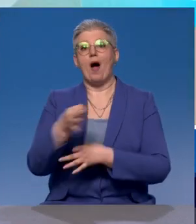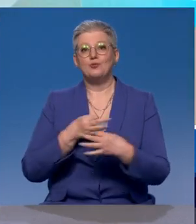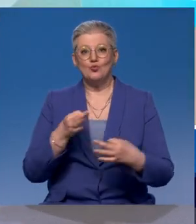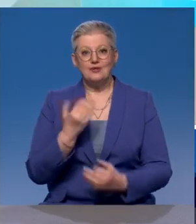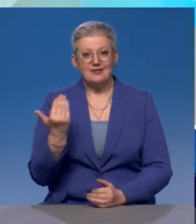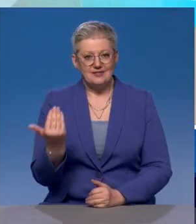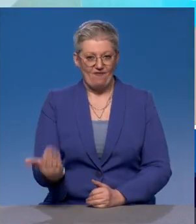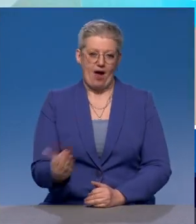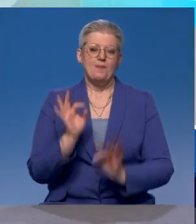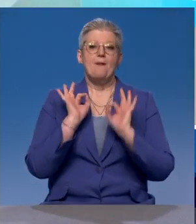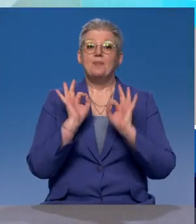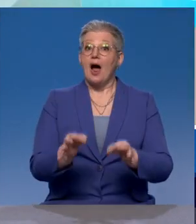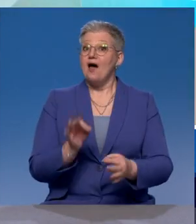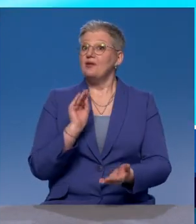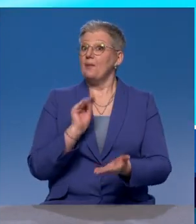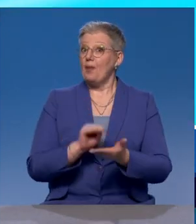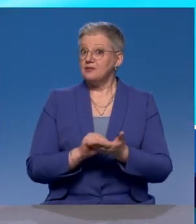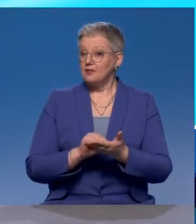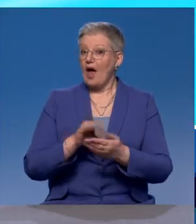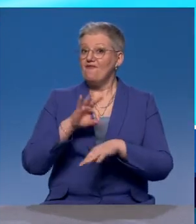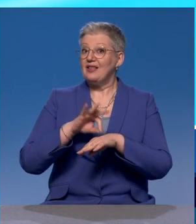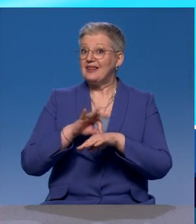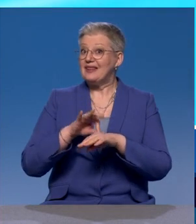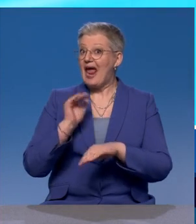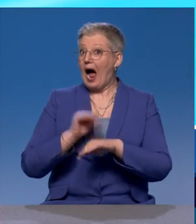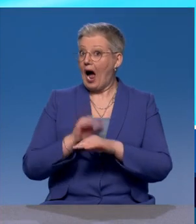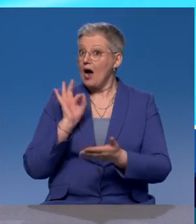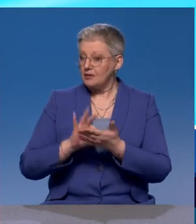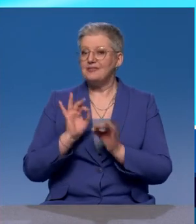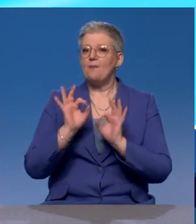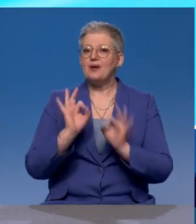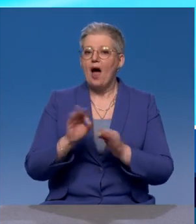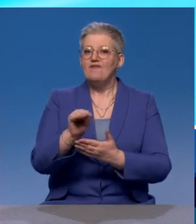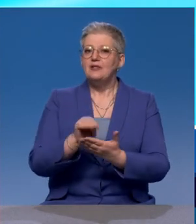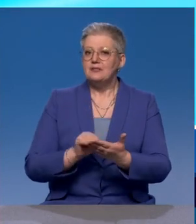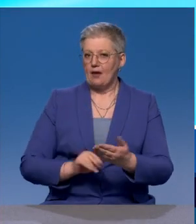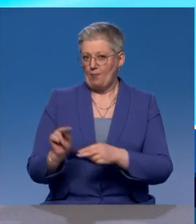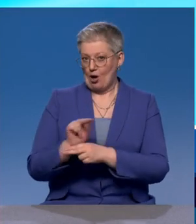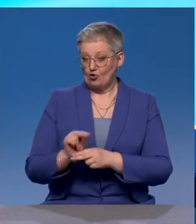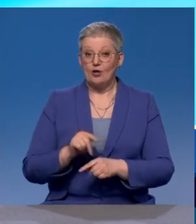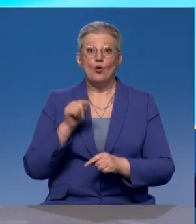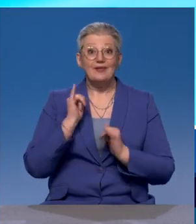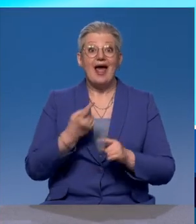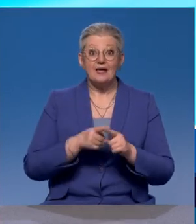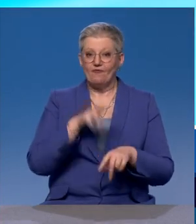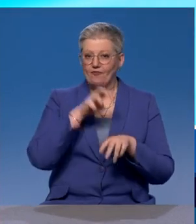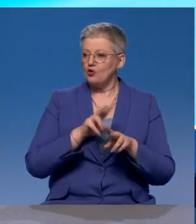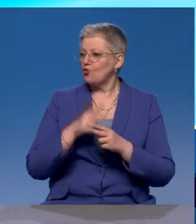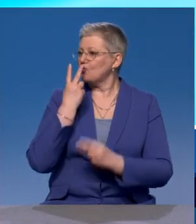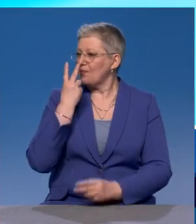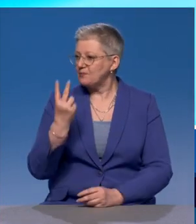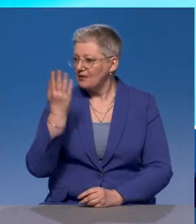Поставил правильный диагноз и выписал правильную схему лечения. Но для этого он должен сначала иметь время посмотреть вам в глаза, обследовать